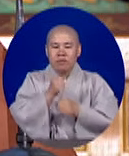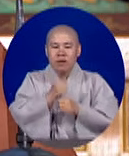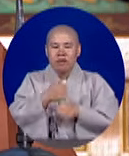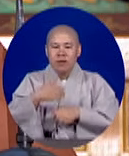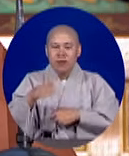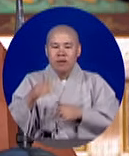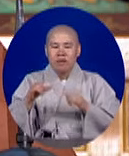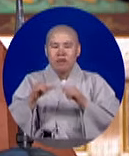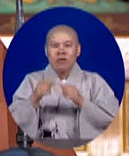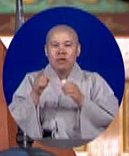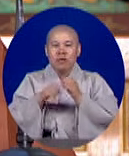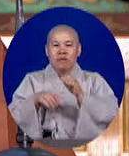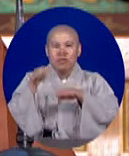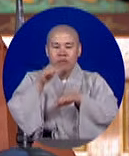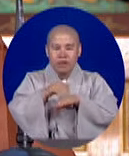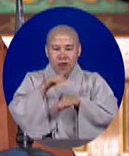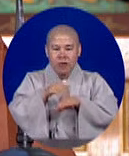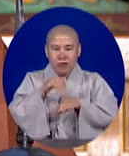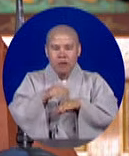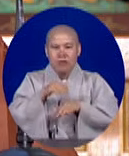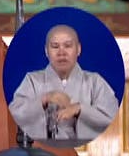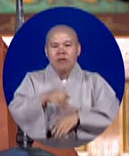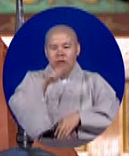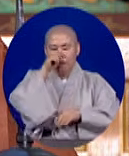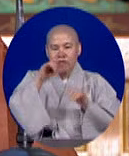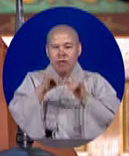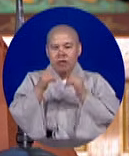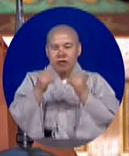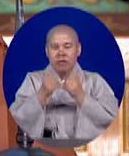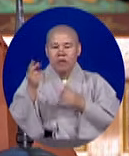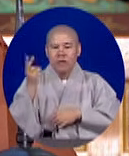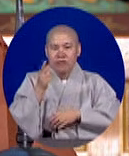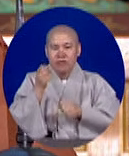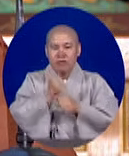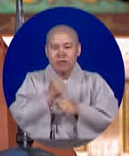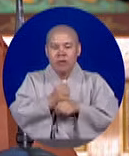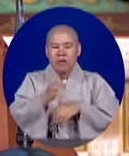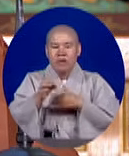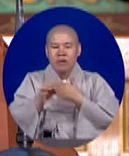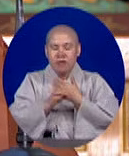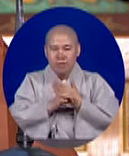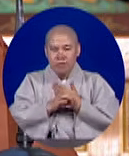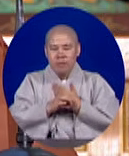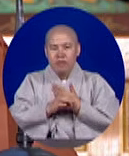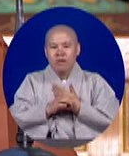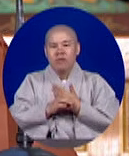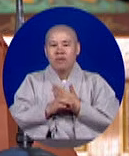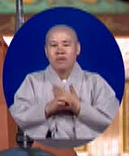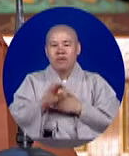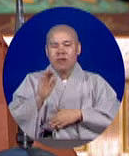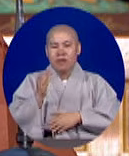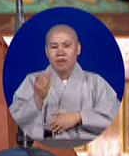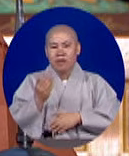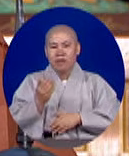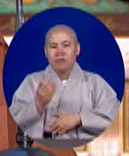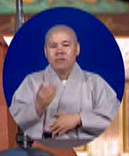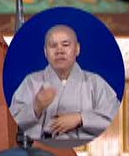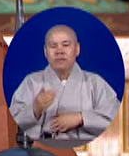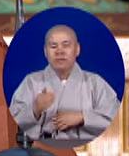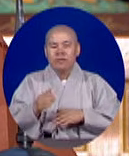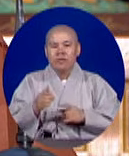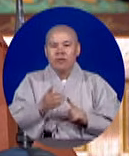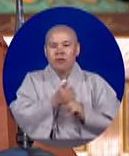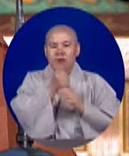좋은 인연을 자꾸 만들어가면 그렇게 되거든요. 그래서 재불만덕이 갖춰져요. 그래서